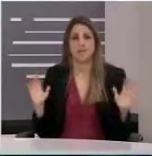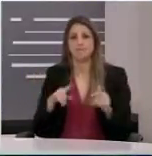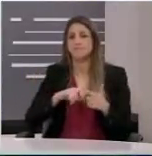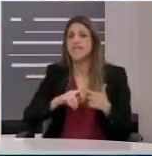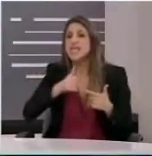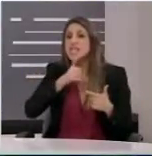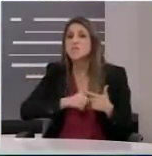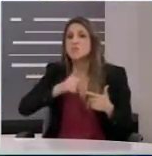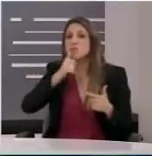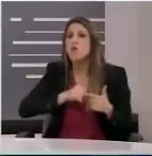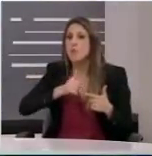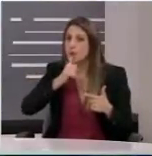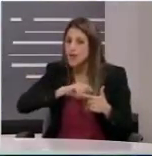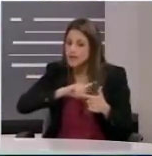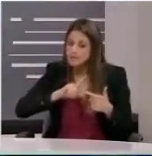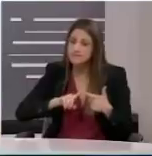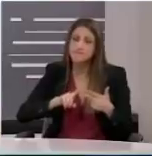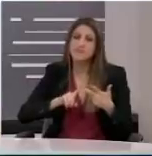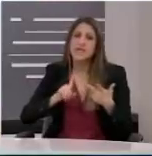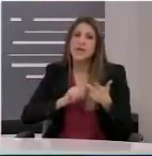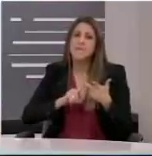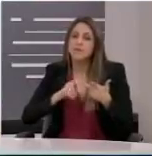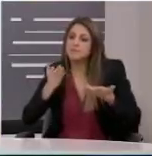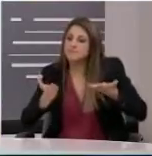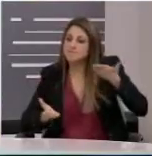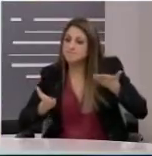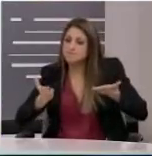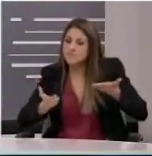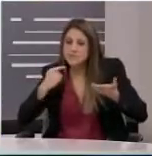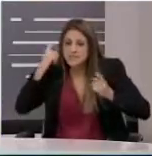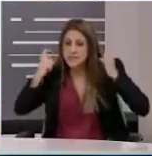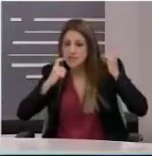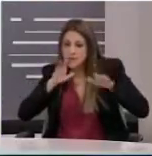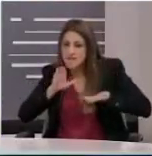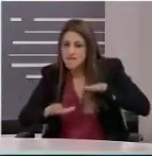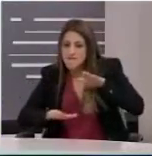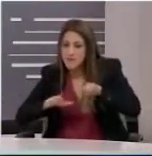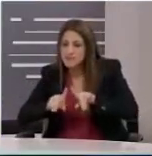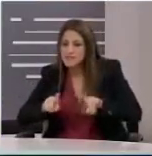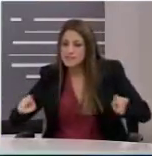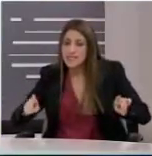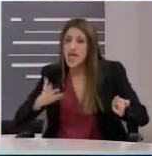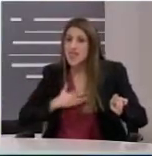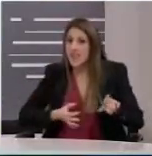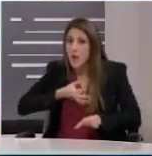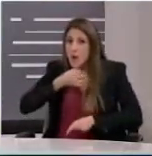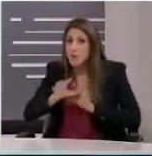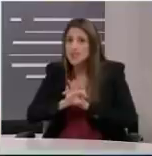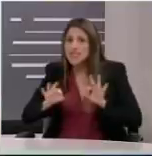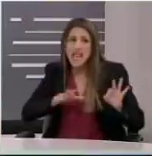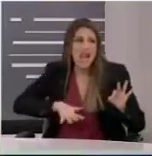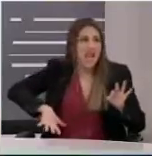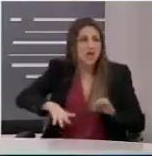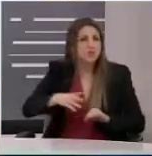υπομονή, χρειάζεται να σταθμίζουμε τα βήματά μας. Ένα θέλω να διαβεβαιώσω τον ελληνικό